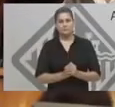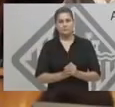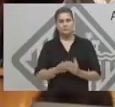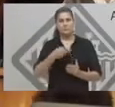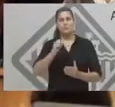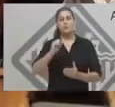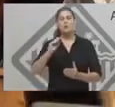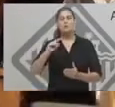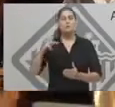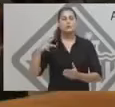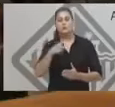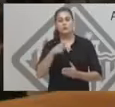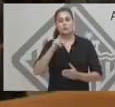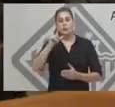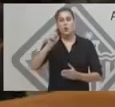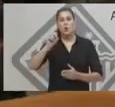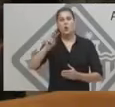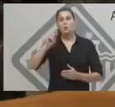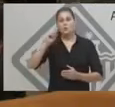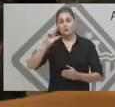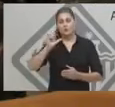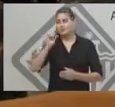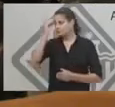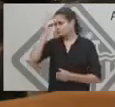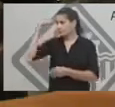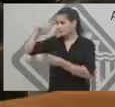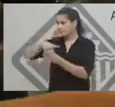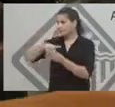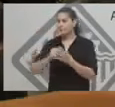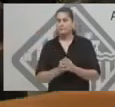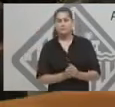Bosch Acarreta Lourdes. Margalida Durán.